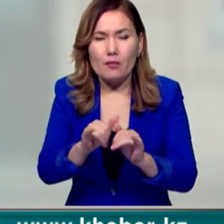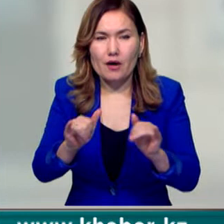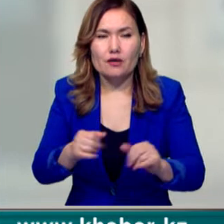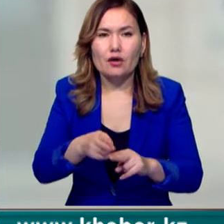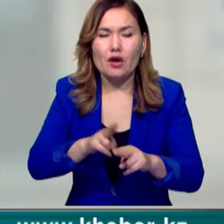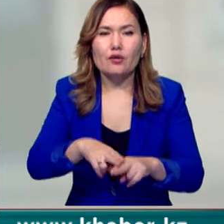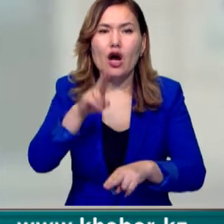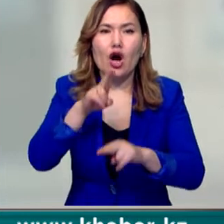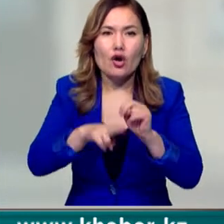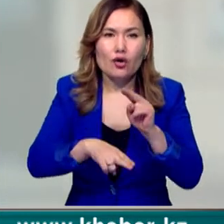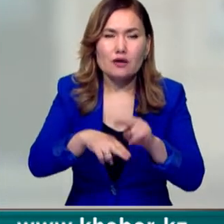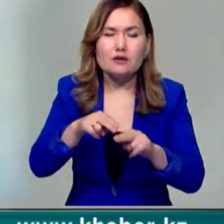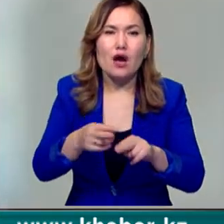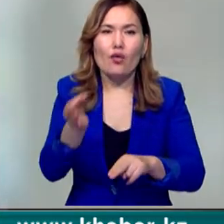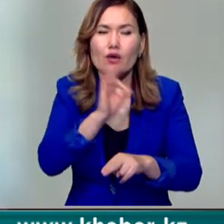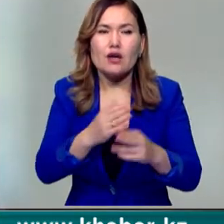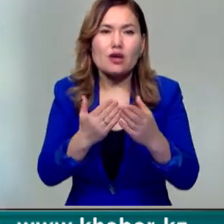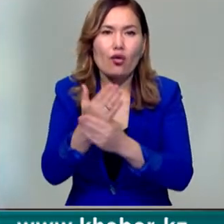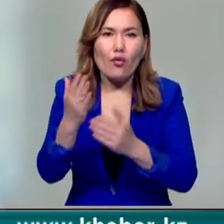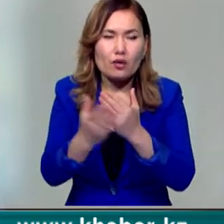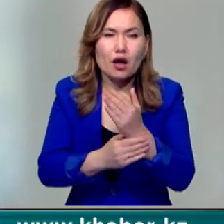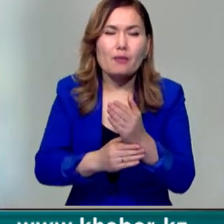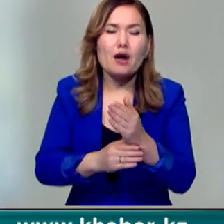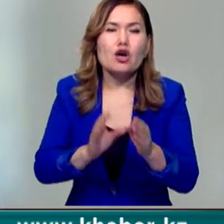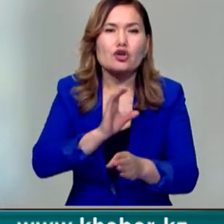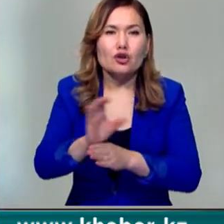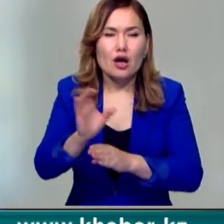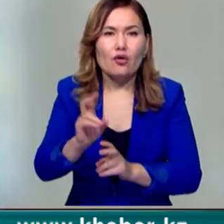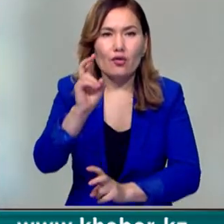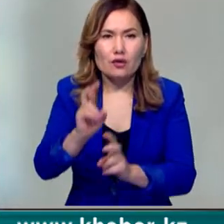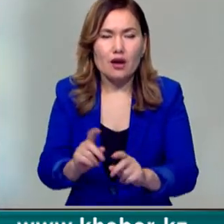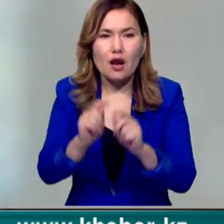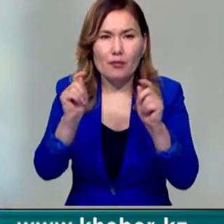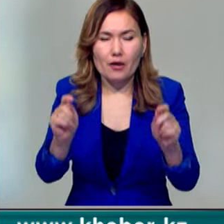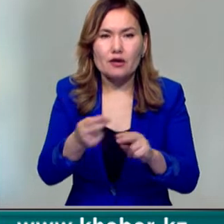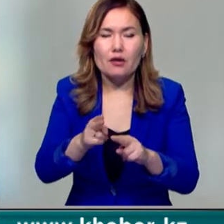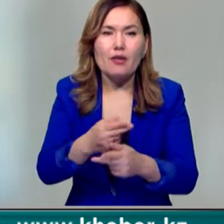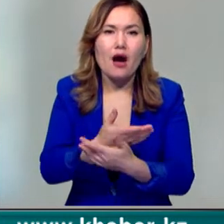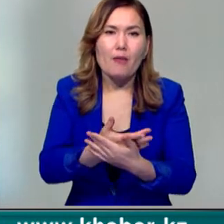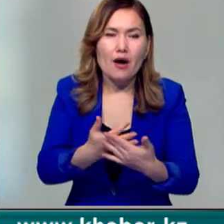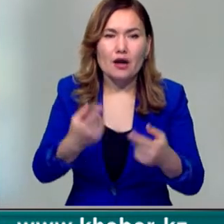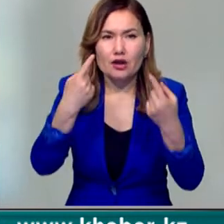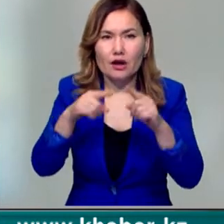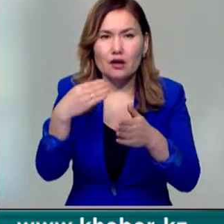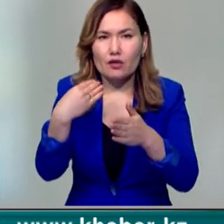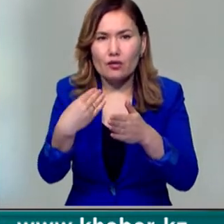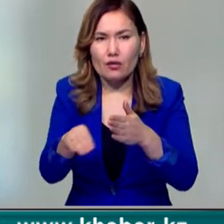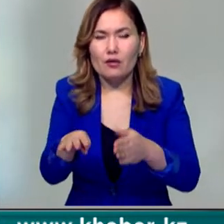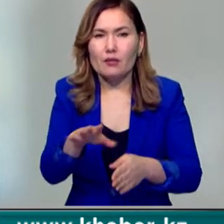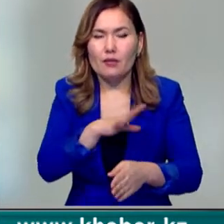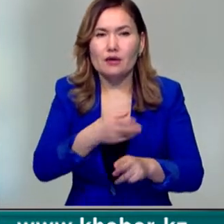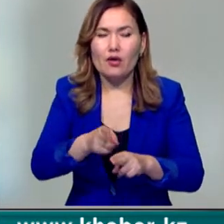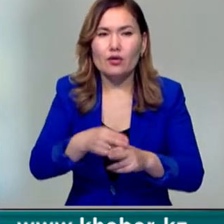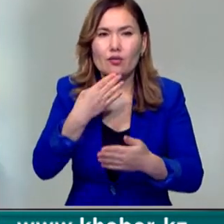Құрылыста қолданатын қолғап шығару. Бұлардың барлығы бүгінгінге қажетті құрал-жабдықтарын алып,